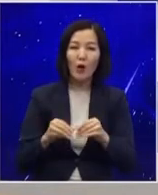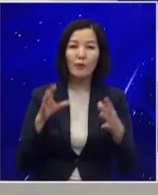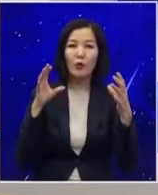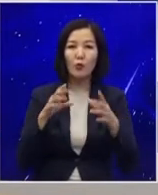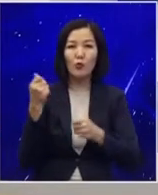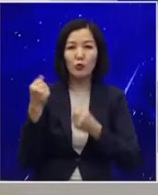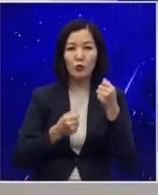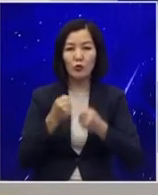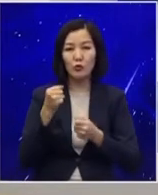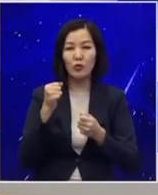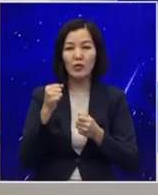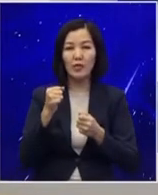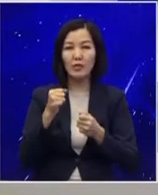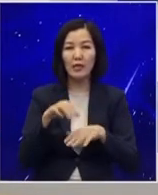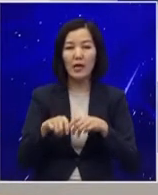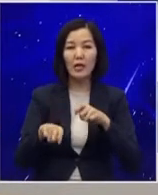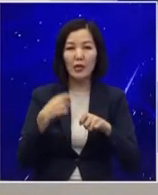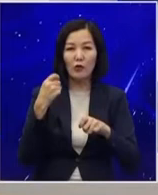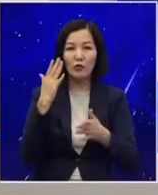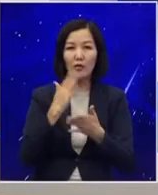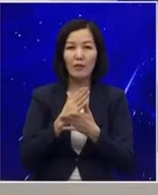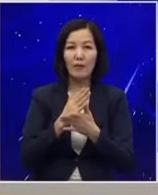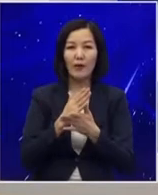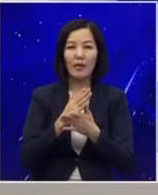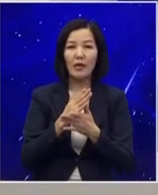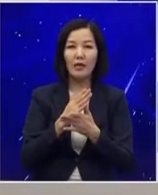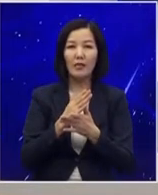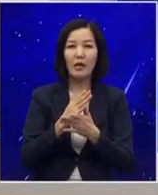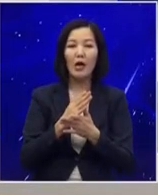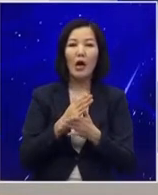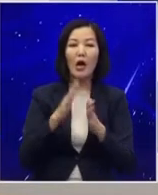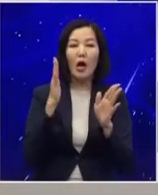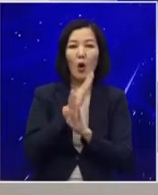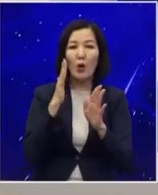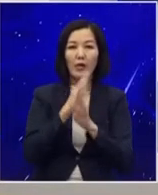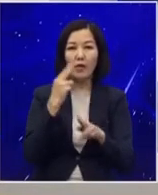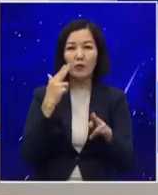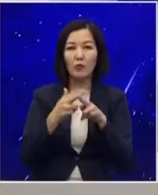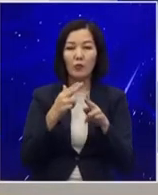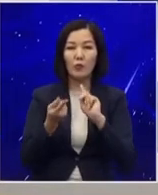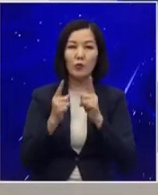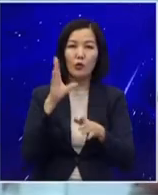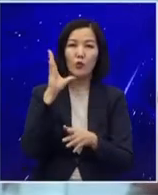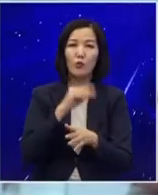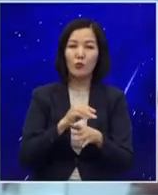жүргізушілердің арасында да өсіп кеткен. Бұған күн райының аяқ астынан өзгеруі себеп болуы мүмкін.